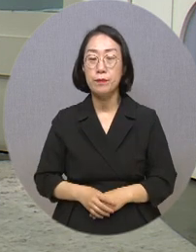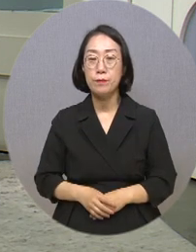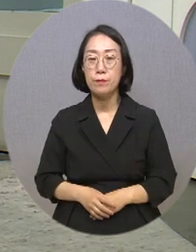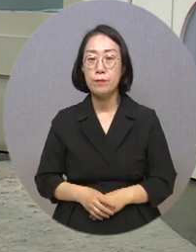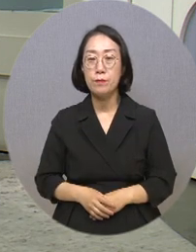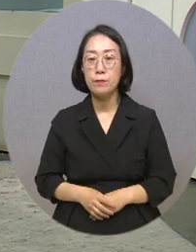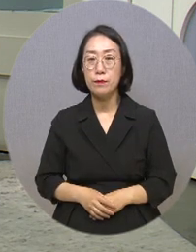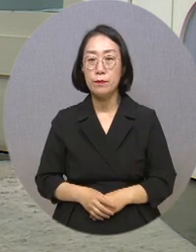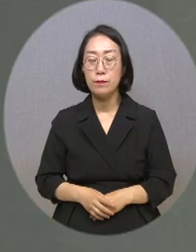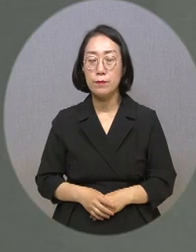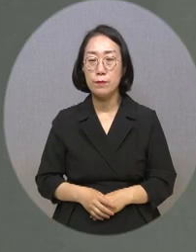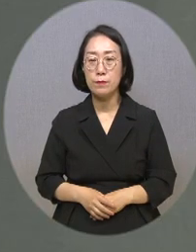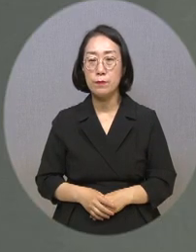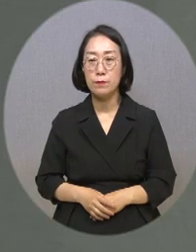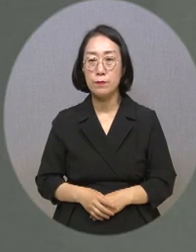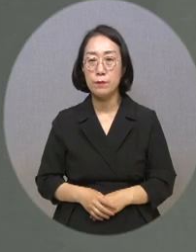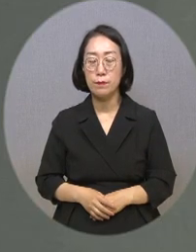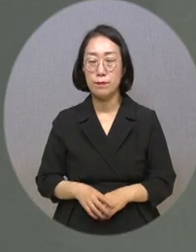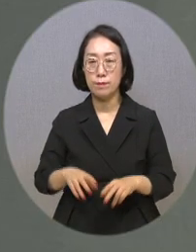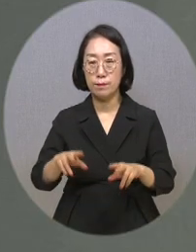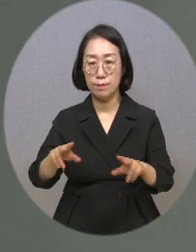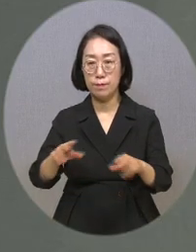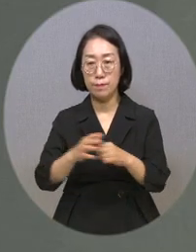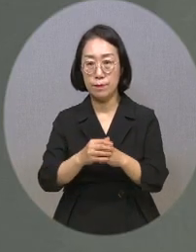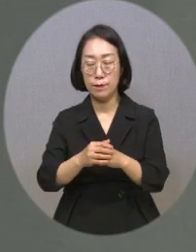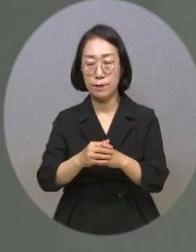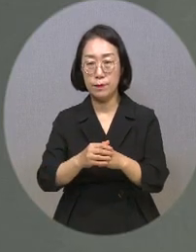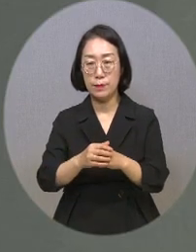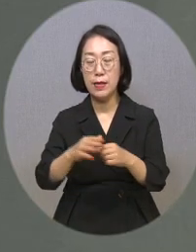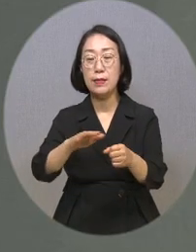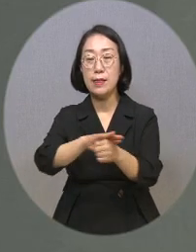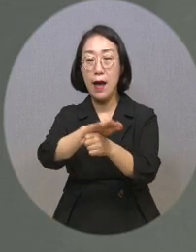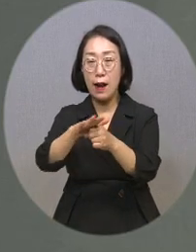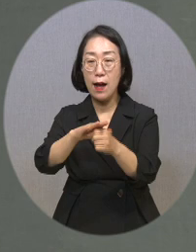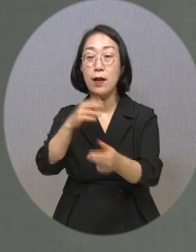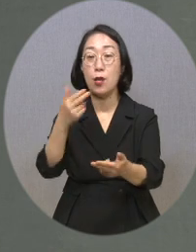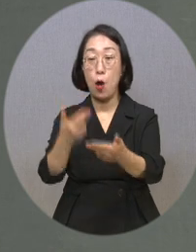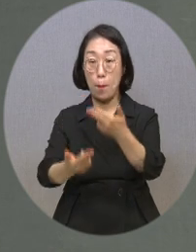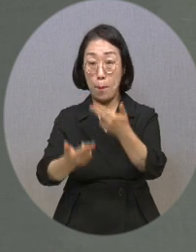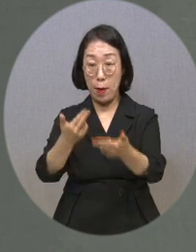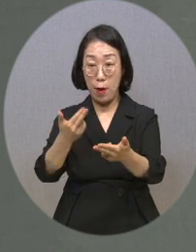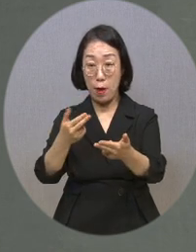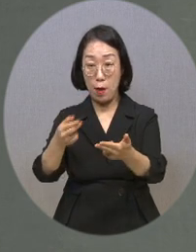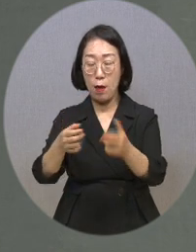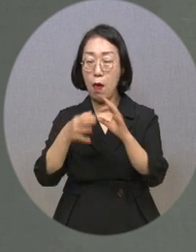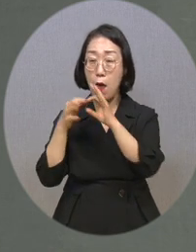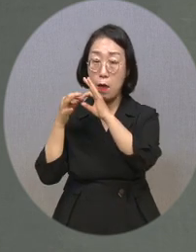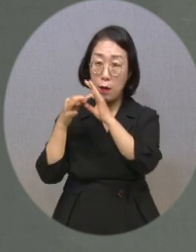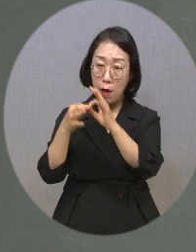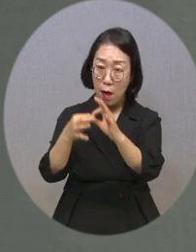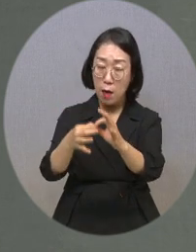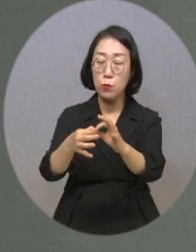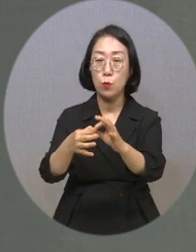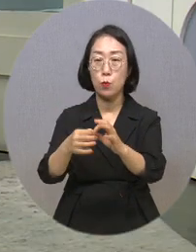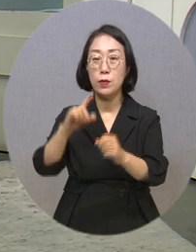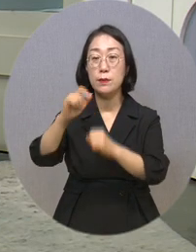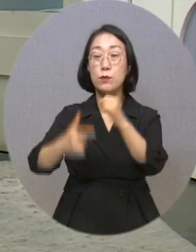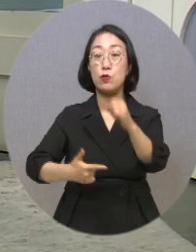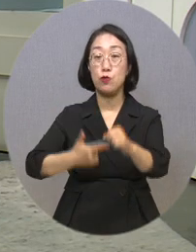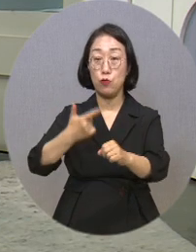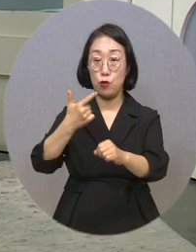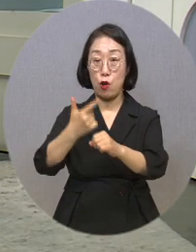이제 오늘날 사단법인의 자폐인 사랑협회가 꾸준히 벌써